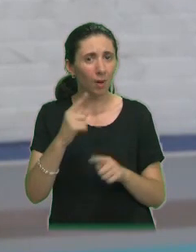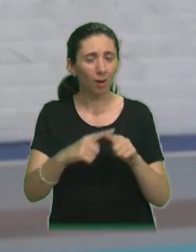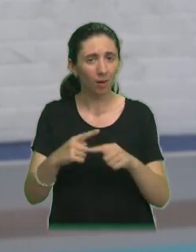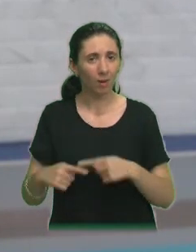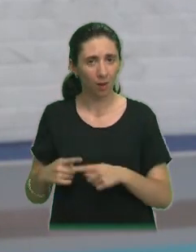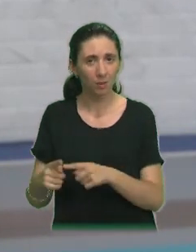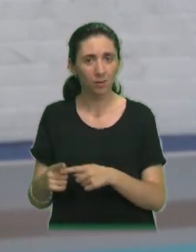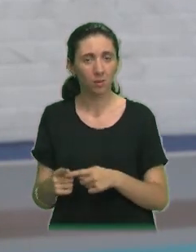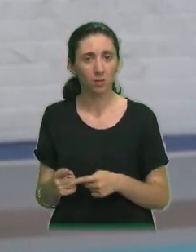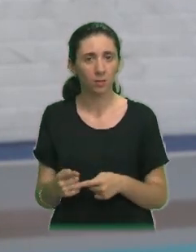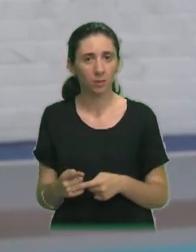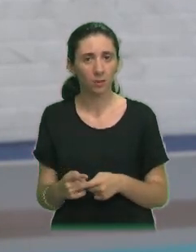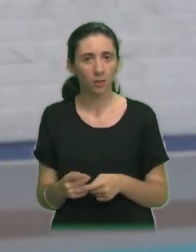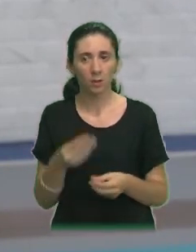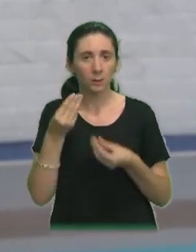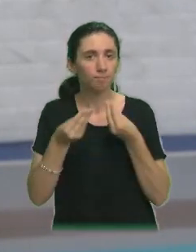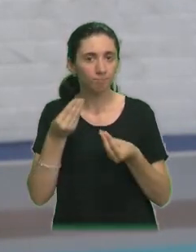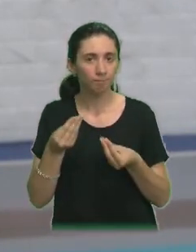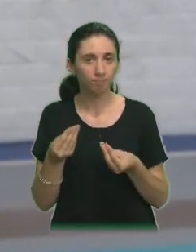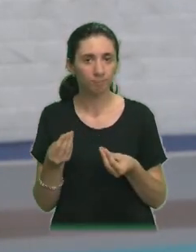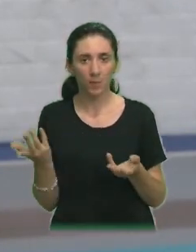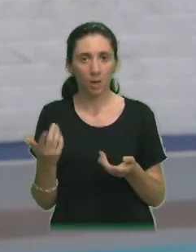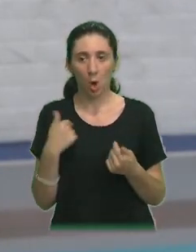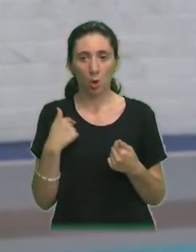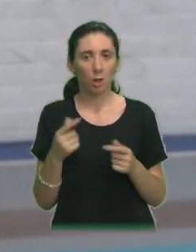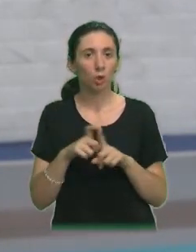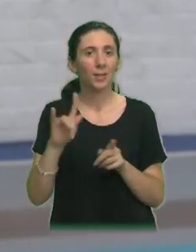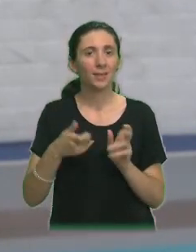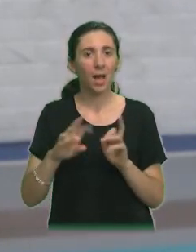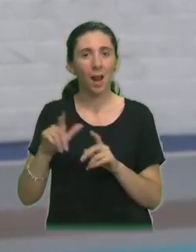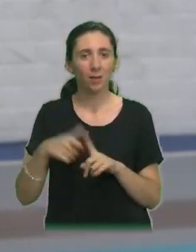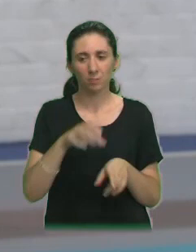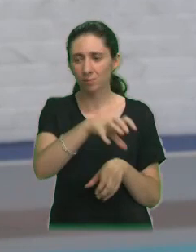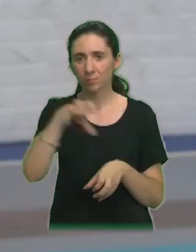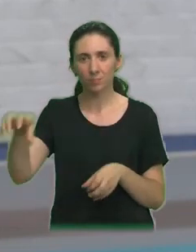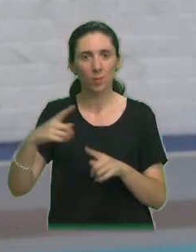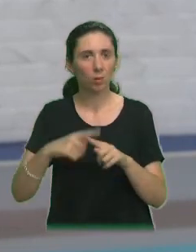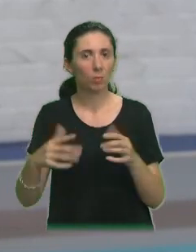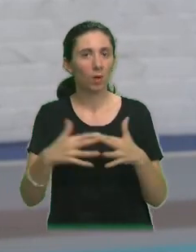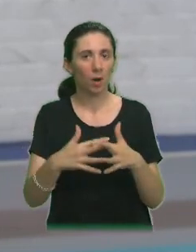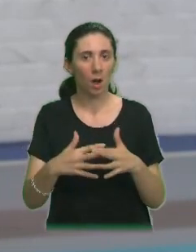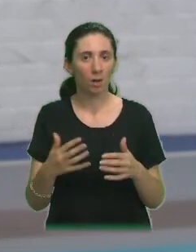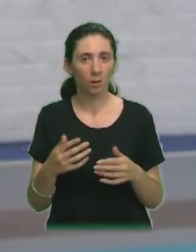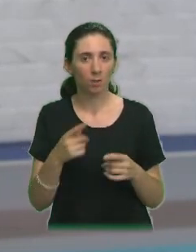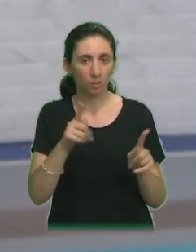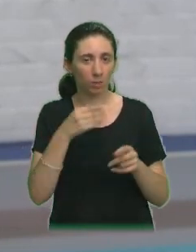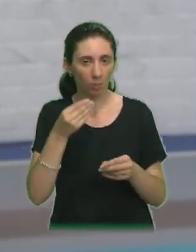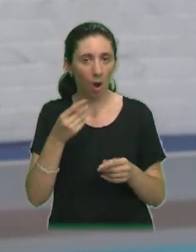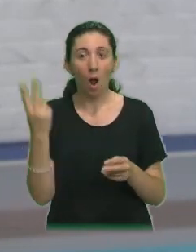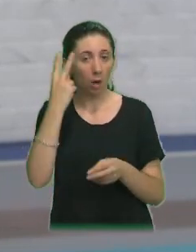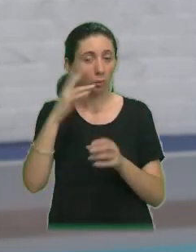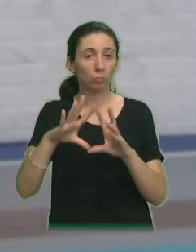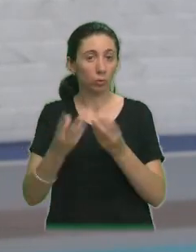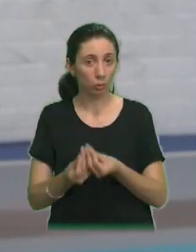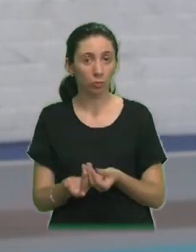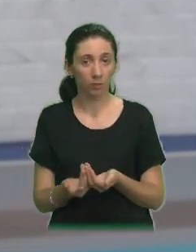u izrakama, vjerojatno ko u naši dijalekti. Je različito, ali opet se razumiješ. Tako da